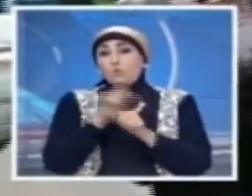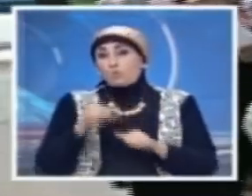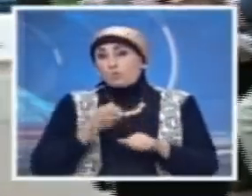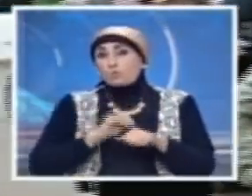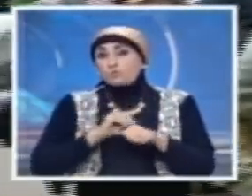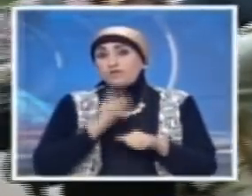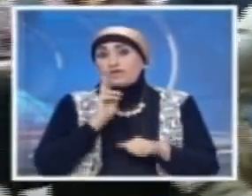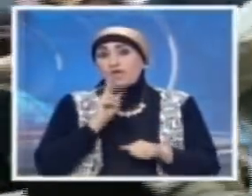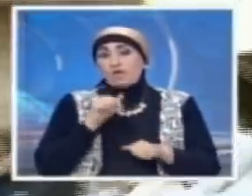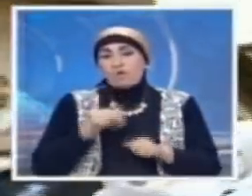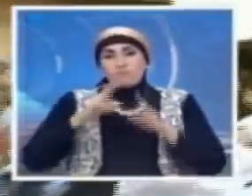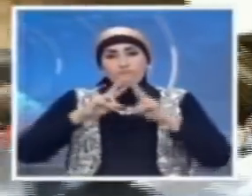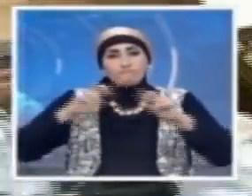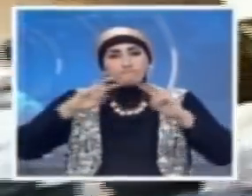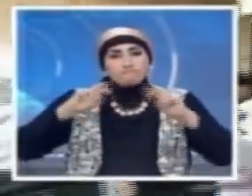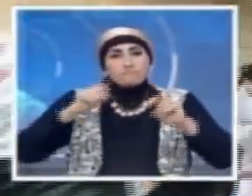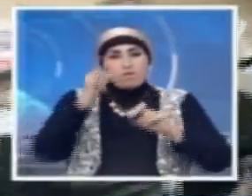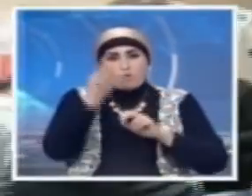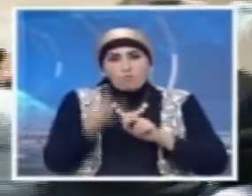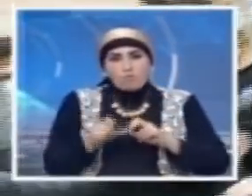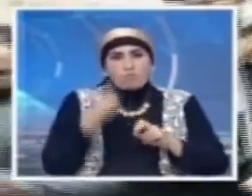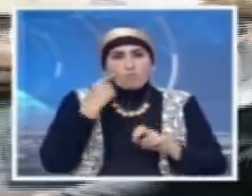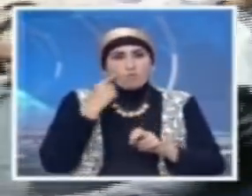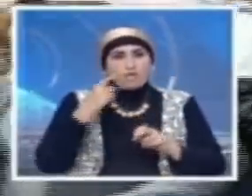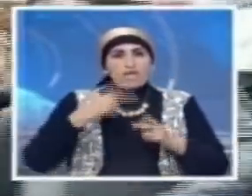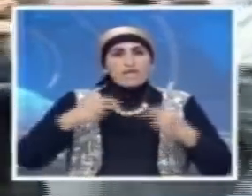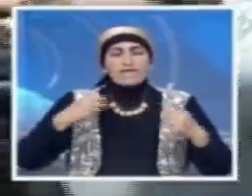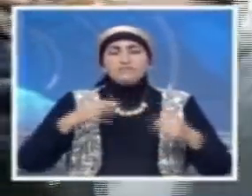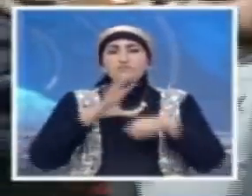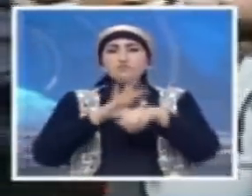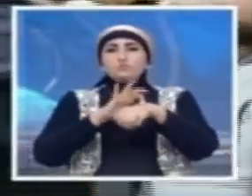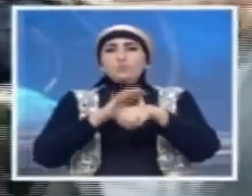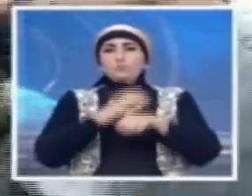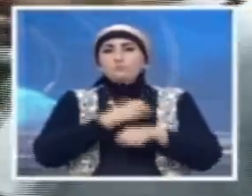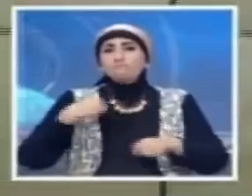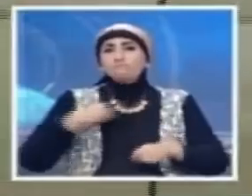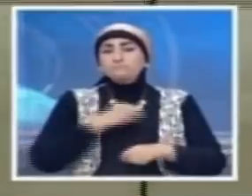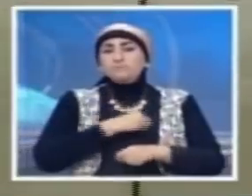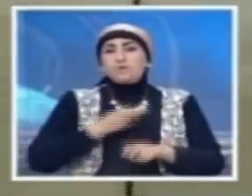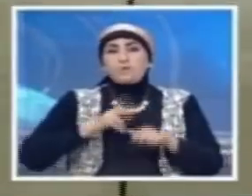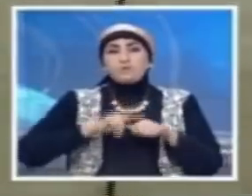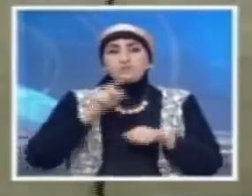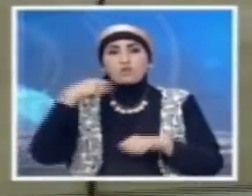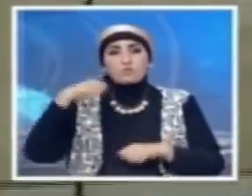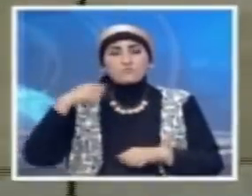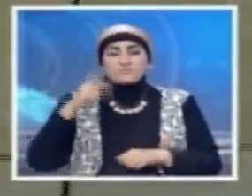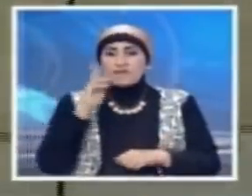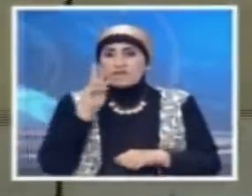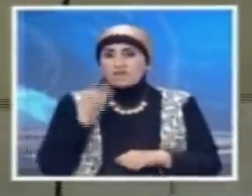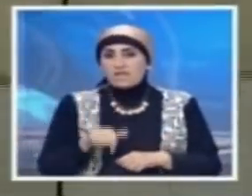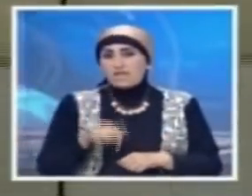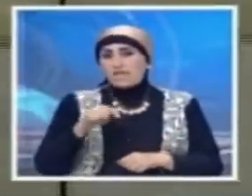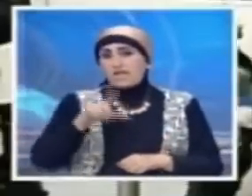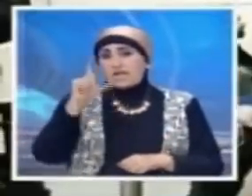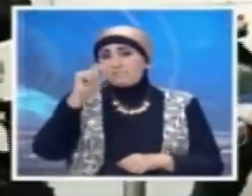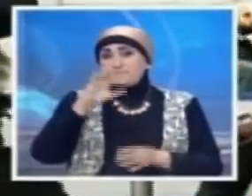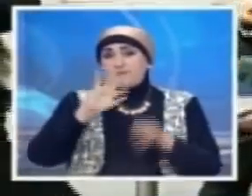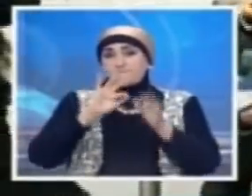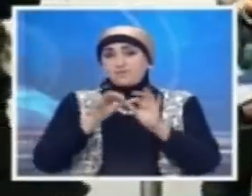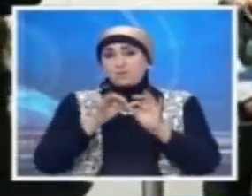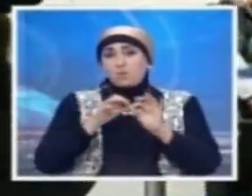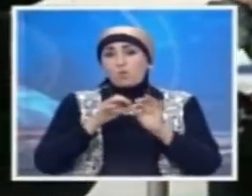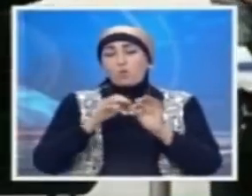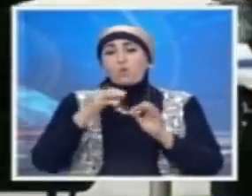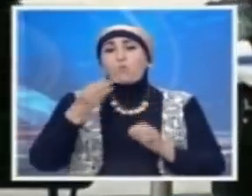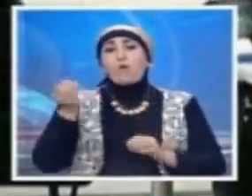تحورات للفيروس، فضلا عن فحصهم ظاهريا وتوقيع الكشف الطبي عليهم. كما أشارت الوزيرة إلى مناظرة